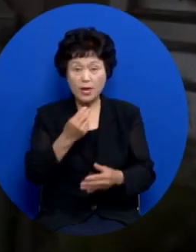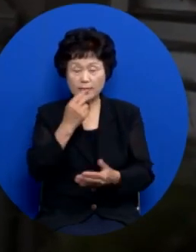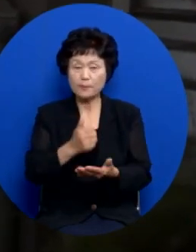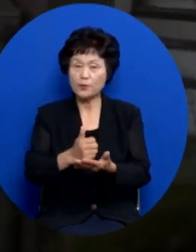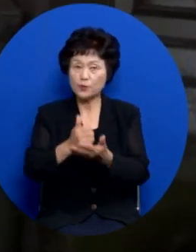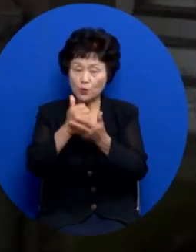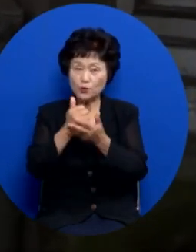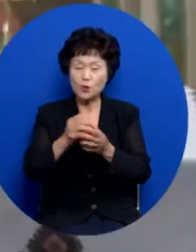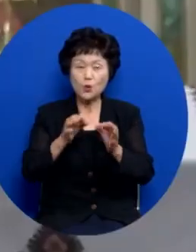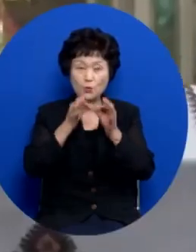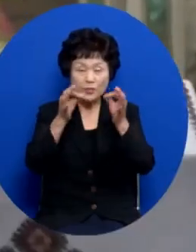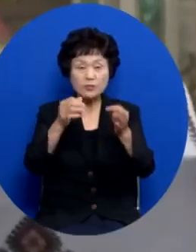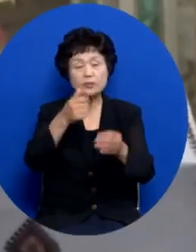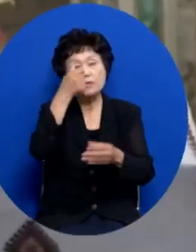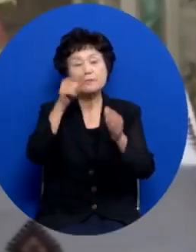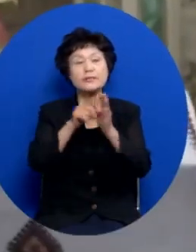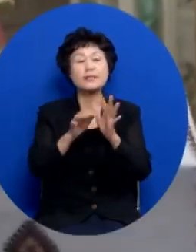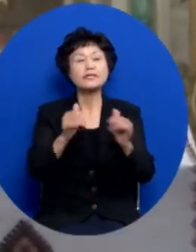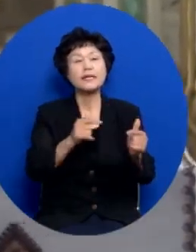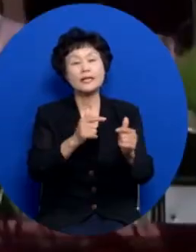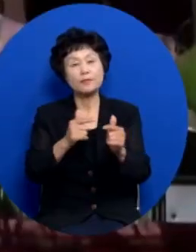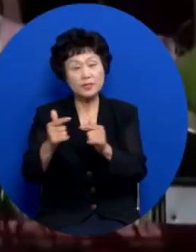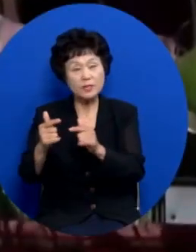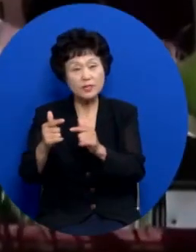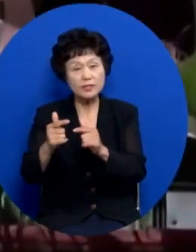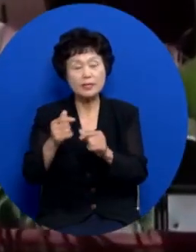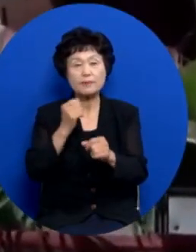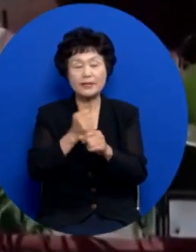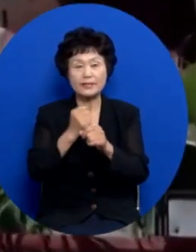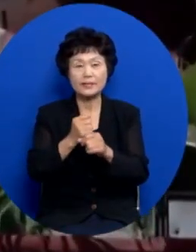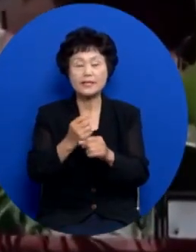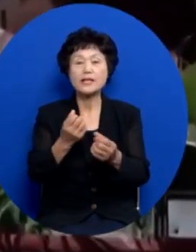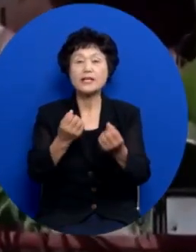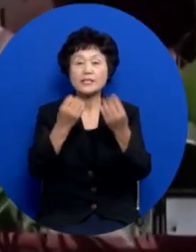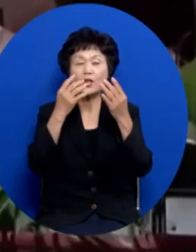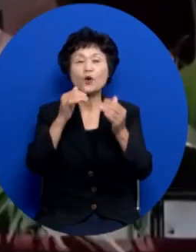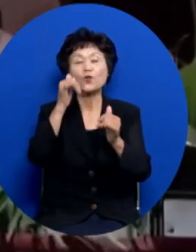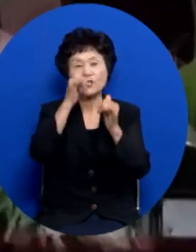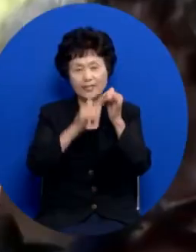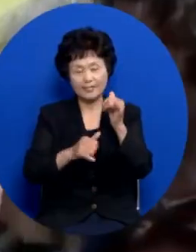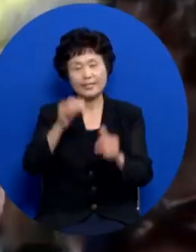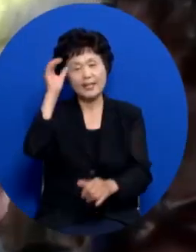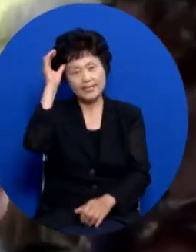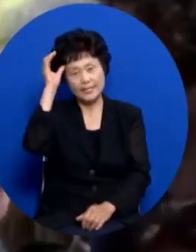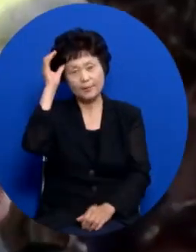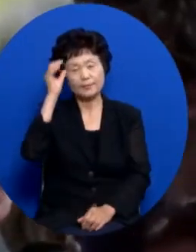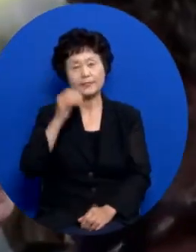외치는 크리스천들이 만들어갈 새 역사를 기대해 봅니다. CTS 뉴스 이현지입니다.